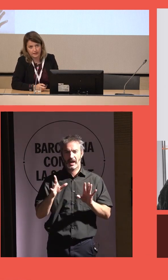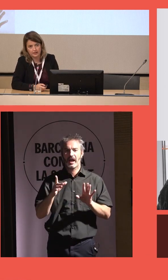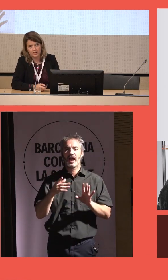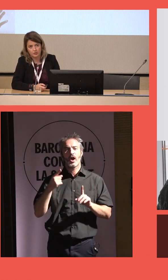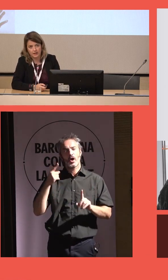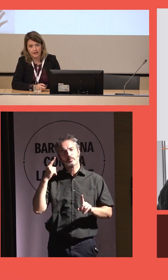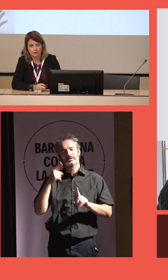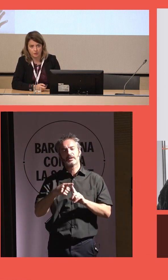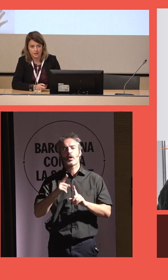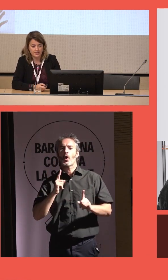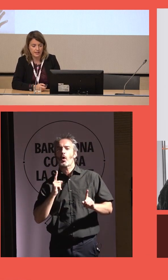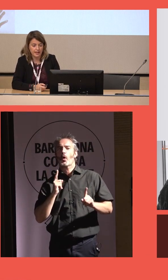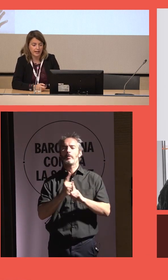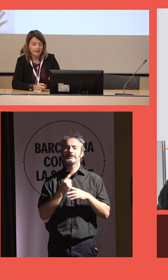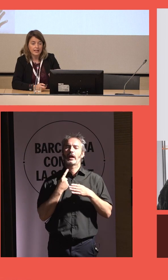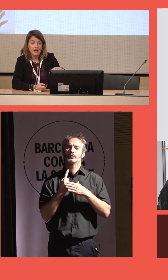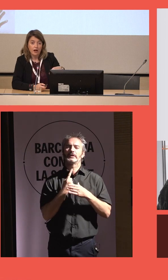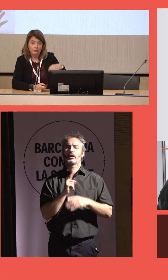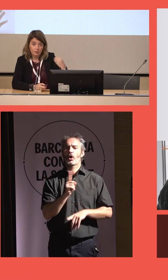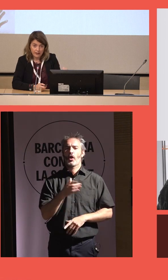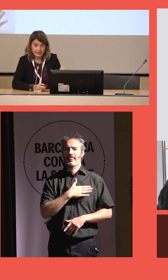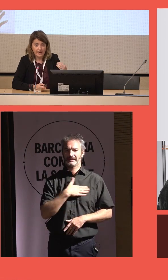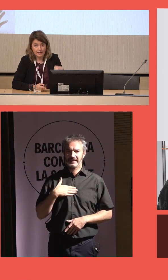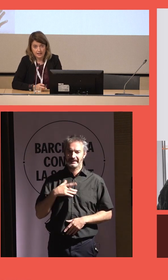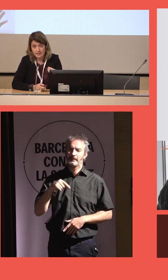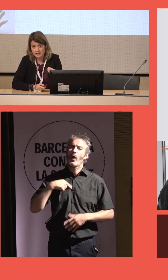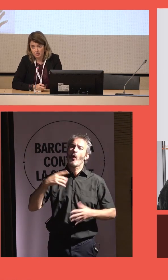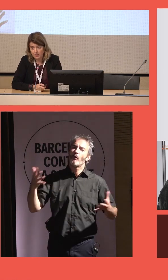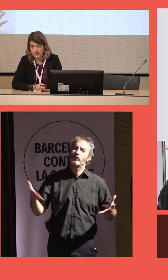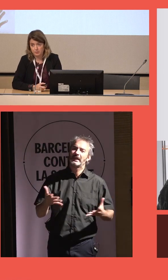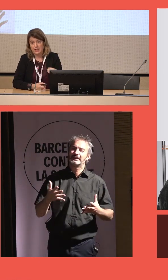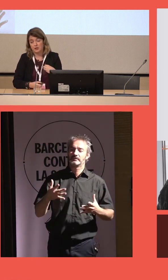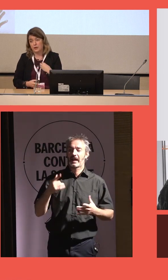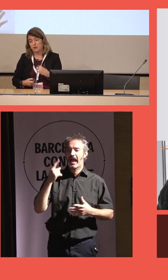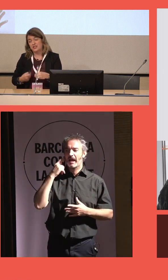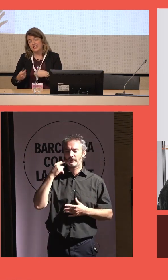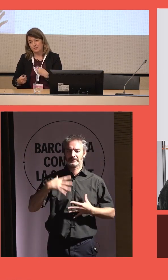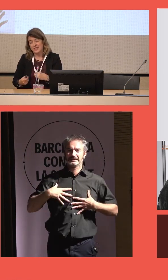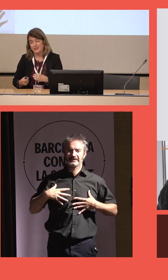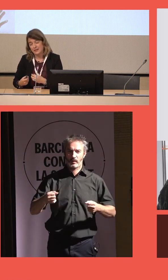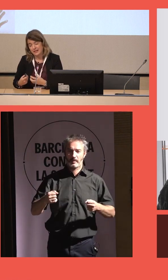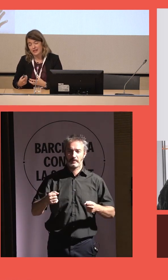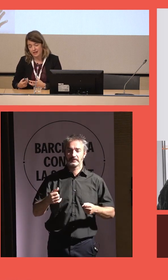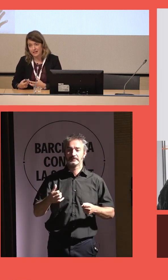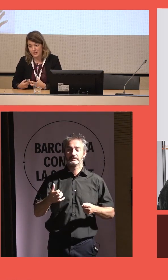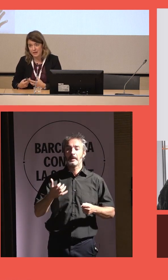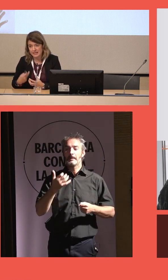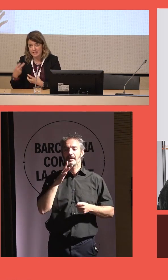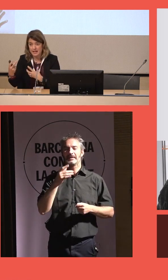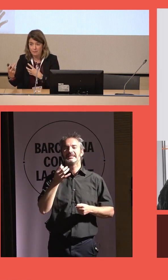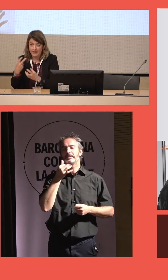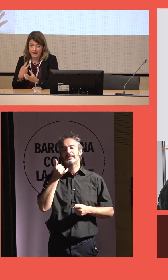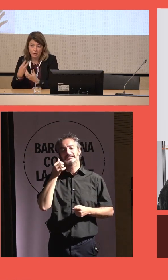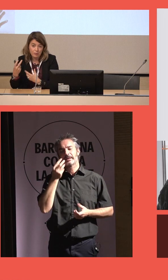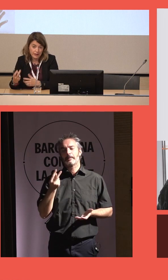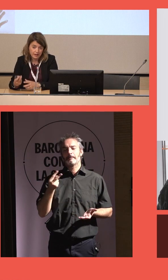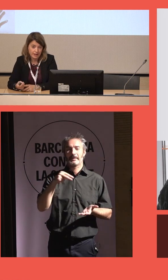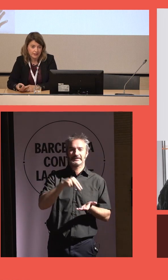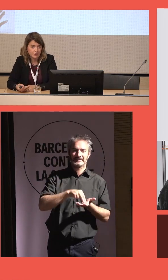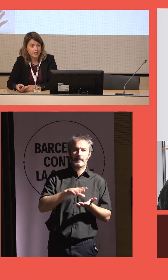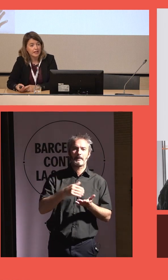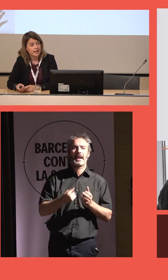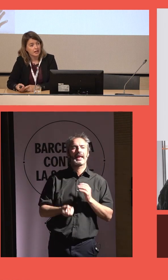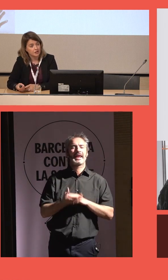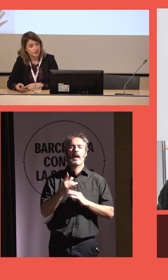combatre la soledat no desitjada fomentar els hàbits saludables perquè sobretot si és més a nivell presencial perquè hi un